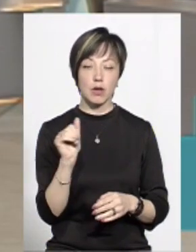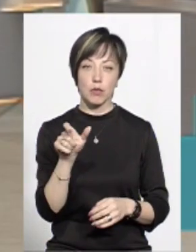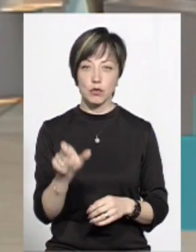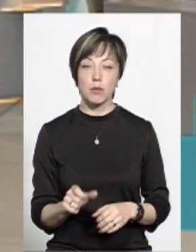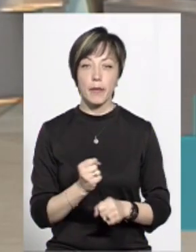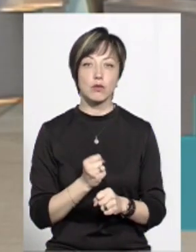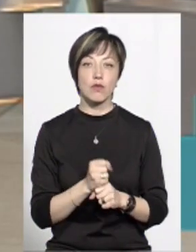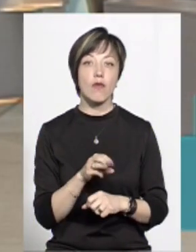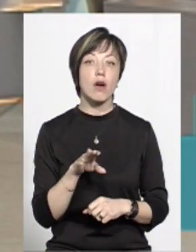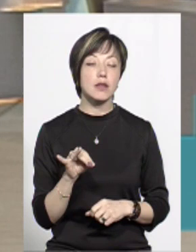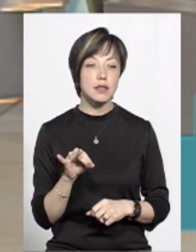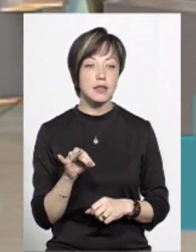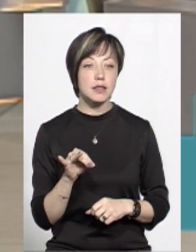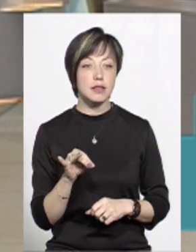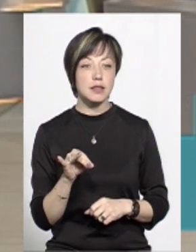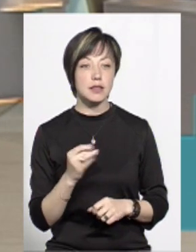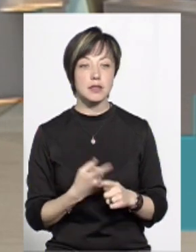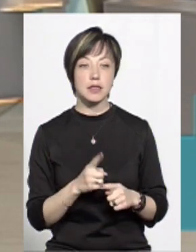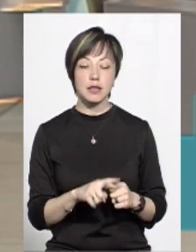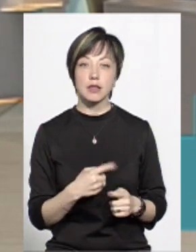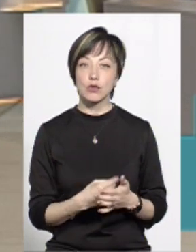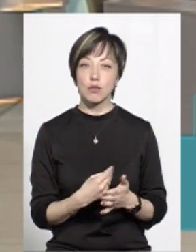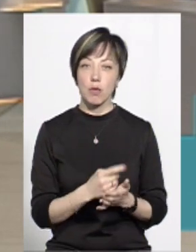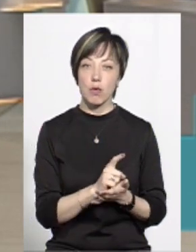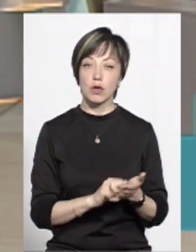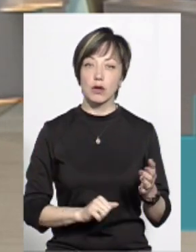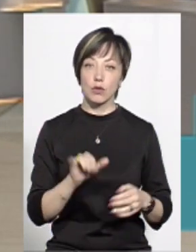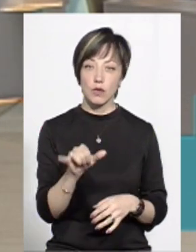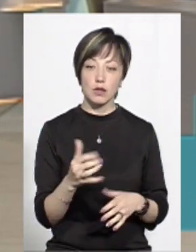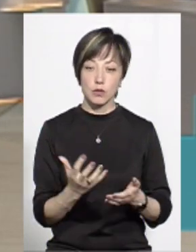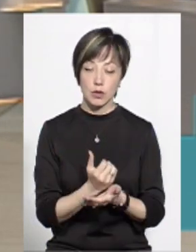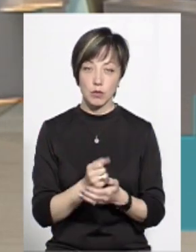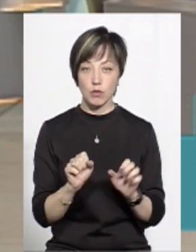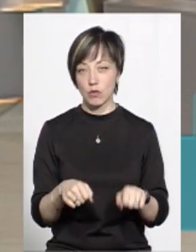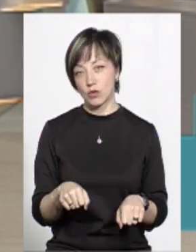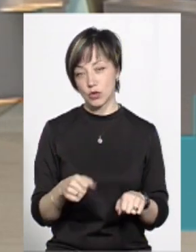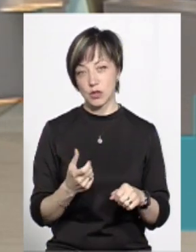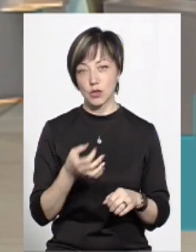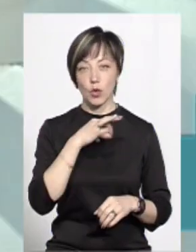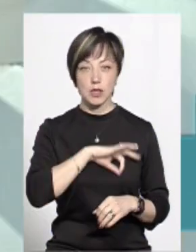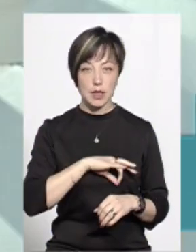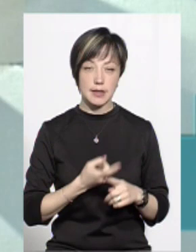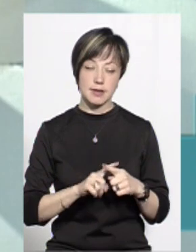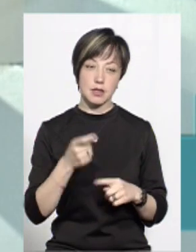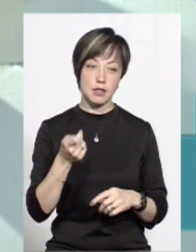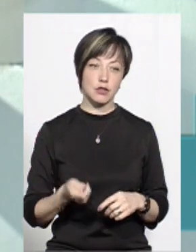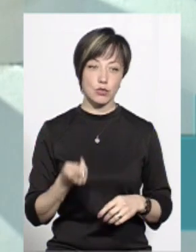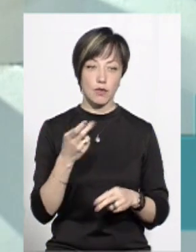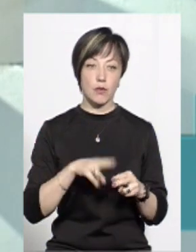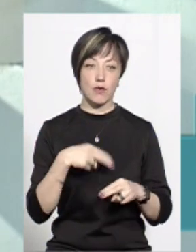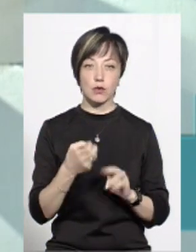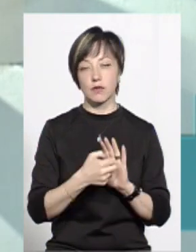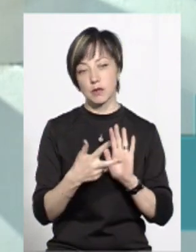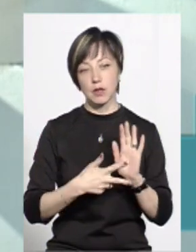особою, працювати, тому що з цієї суми податку, які вас отримують, ви можете скористатися цією знижкою, і вам